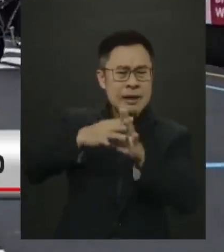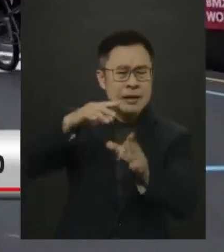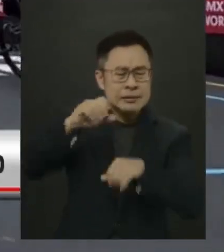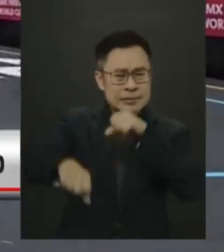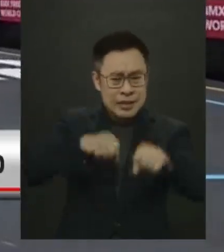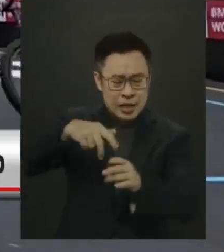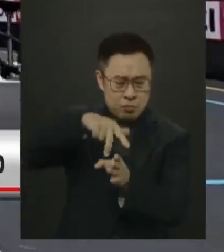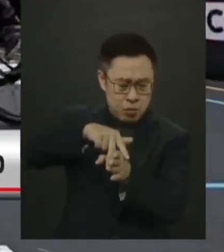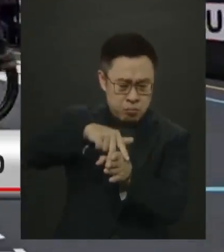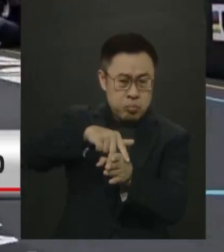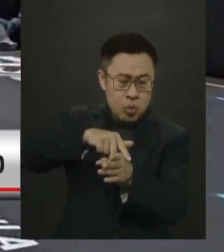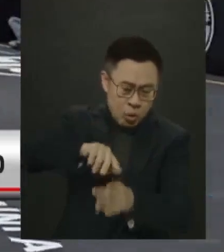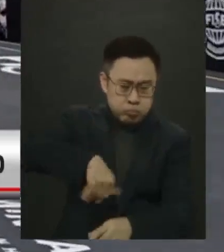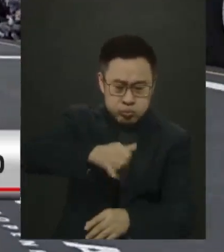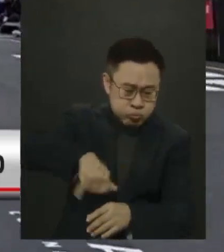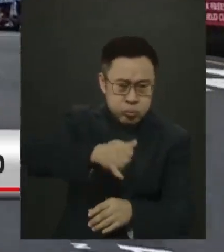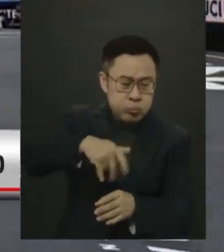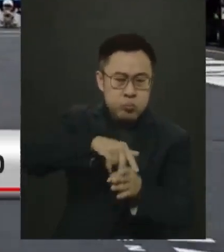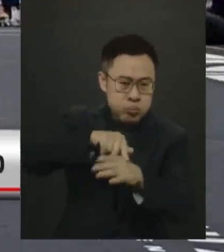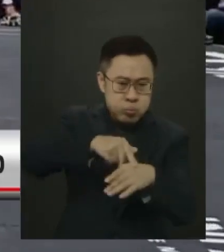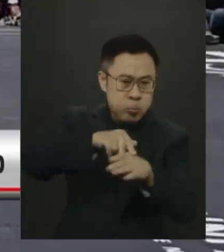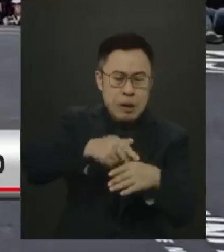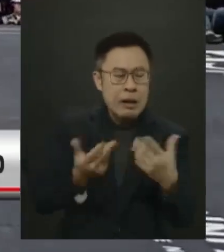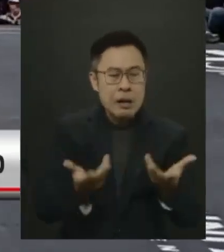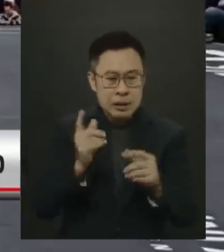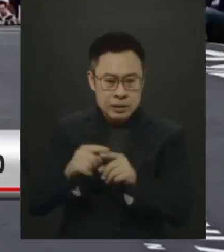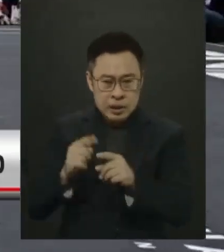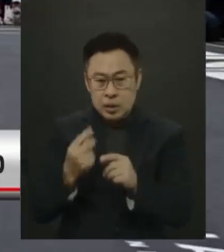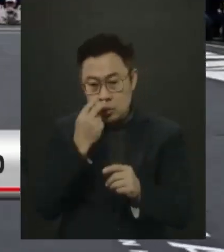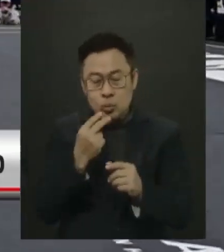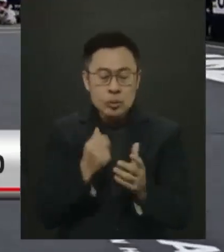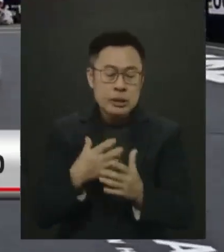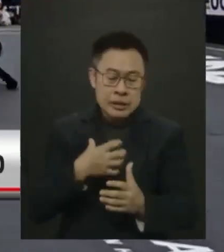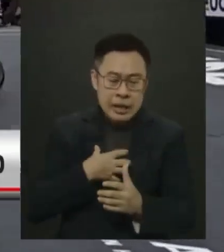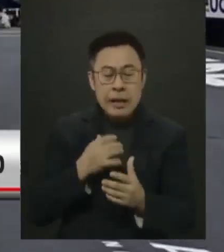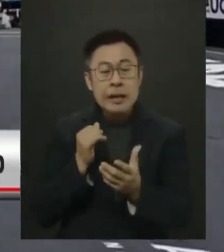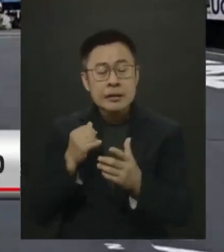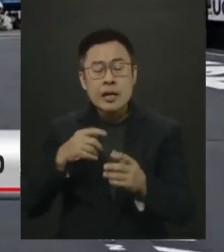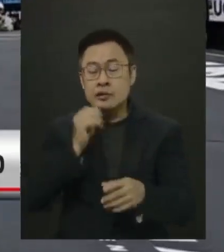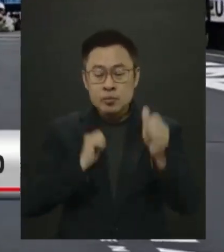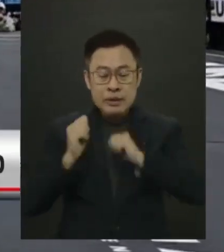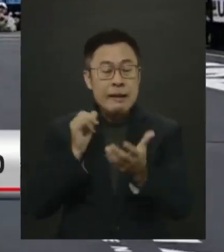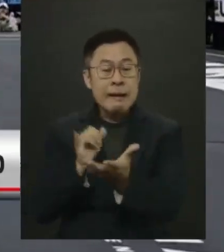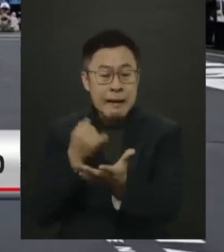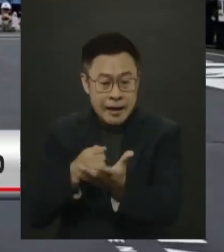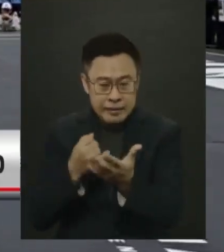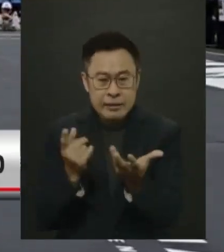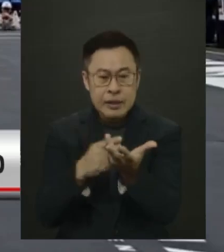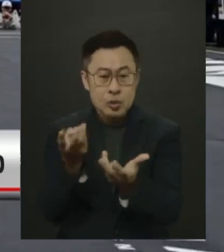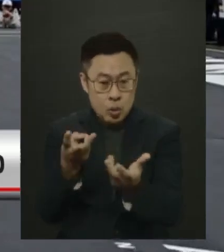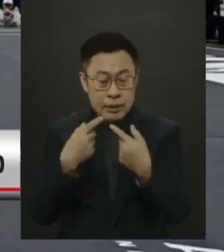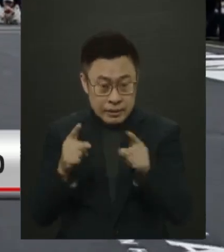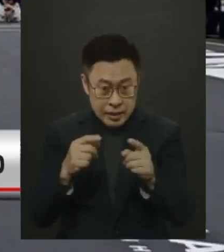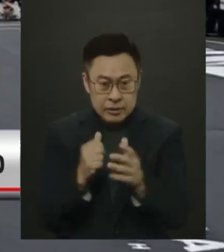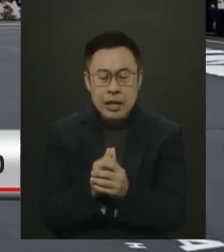ว่าจะให้ท่ามีความสมบูรณ์แบบหรือว่าจะเป็นท่ายากแต่ถ้าท่ายากคะแนนมันก็จะเยอะไง ครับคือจะเพย์เซฟก็